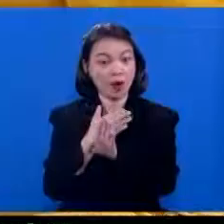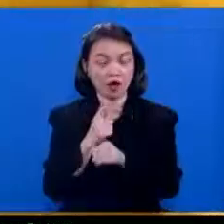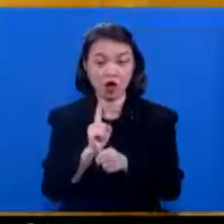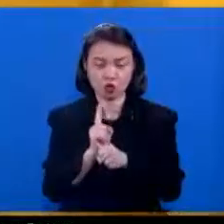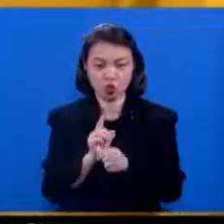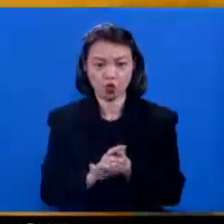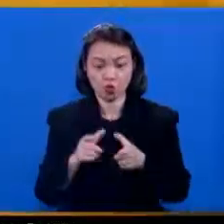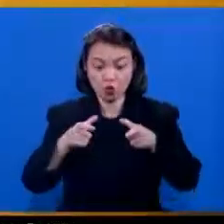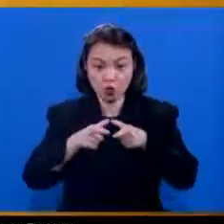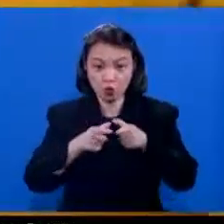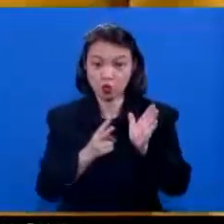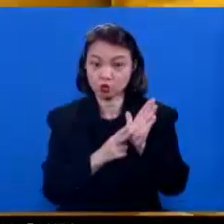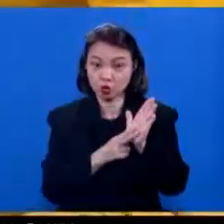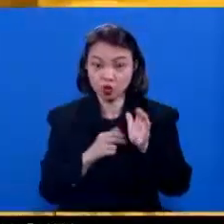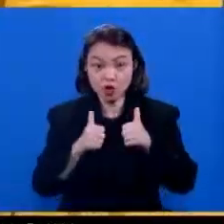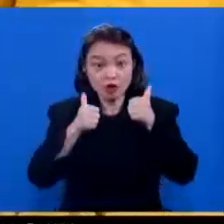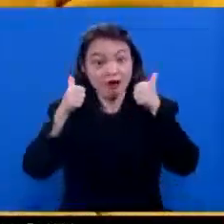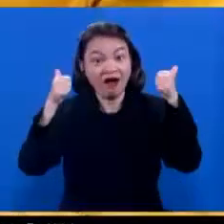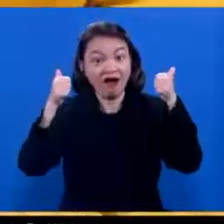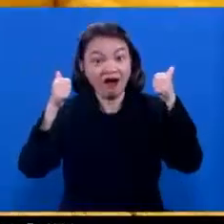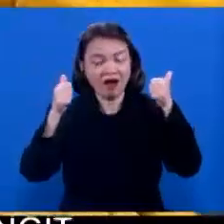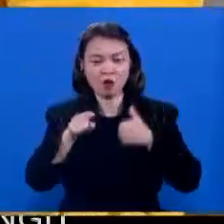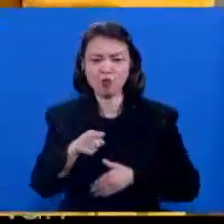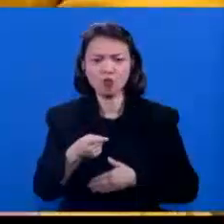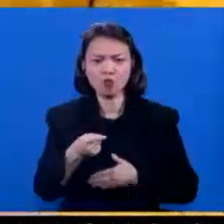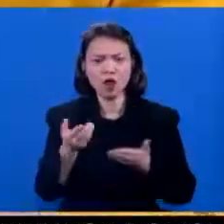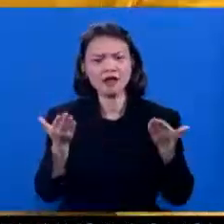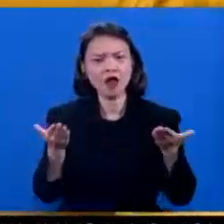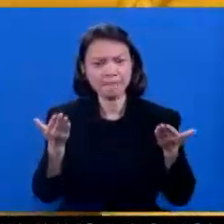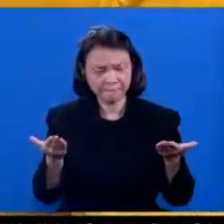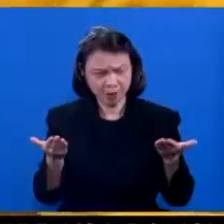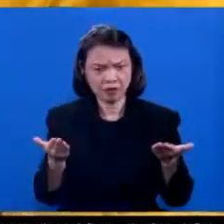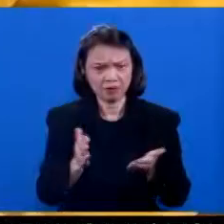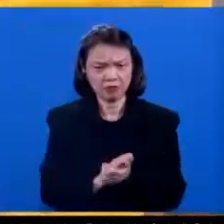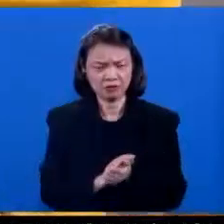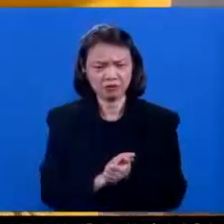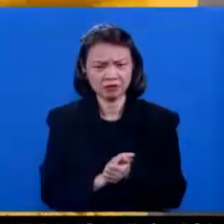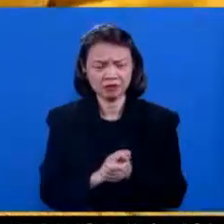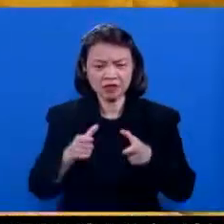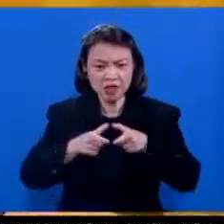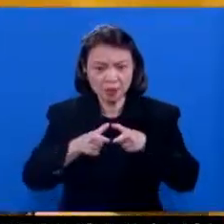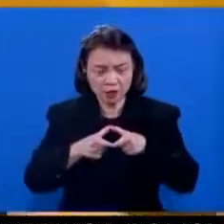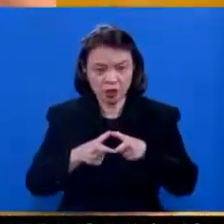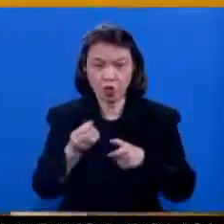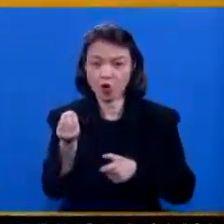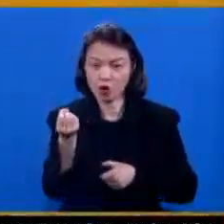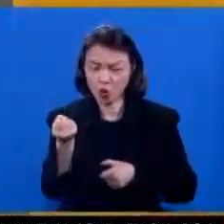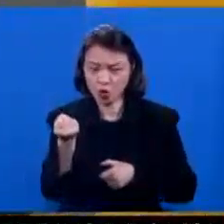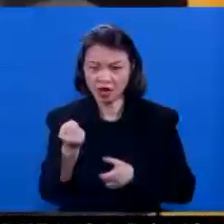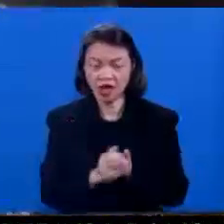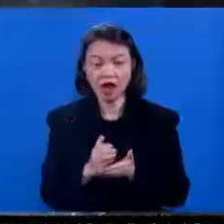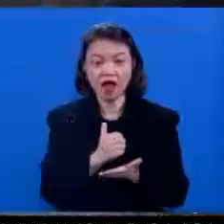sangat terkenal seperti itu. Nah, sejak kapan Bu ini serabi ini dikenal sebagai oleh-oleh khas Solo gitu? Bisa cerita